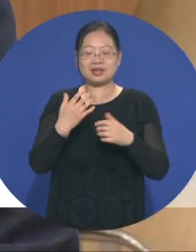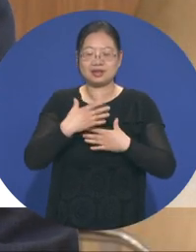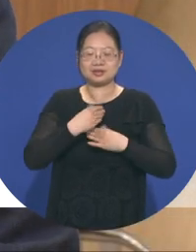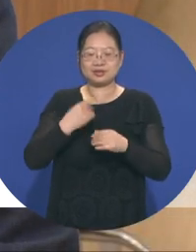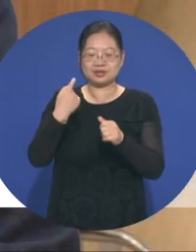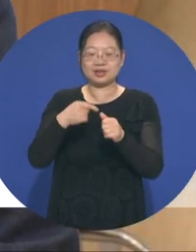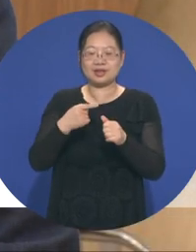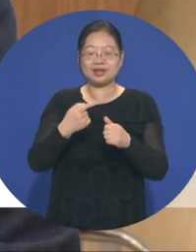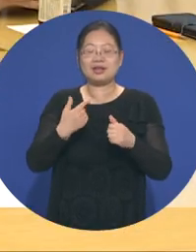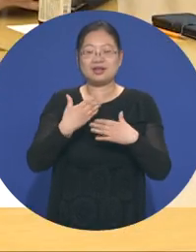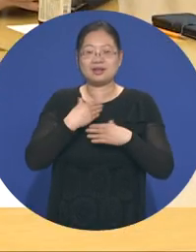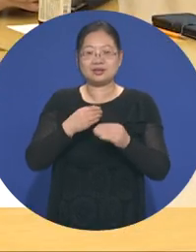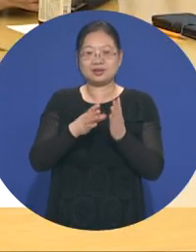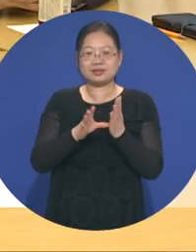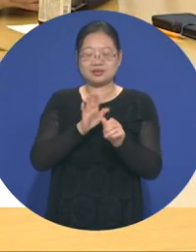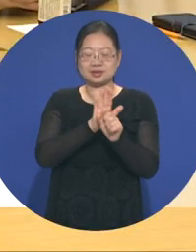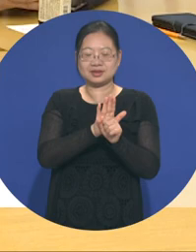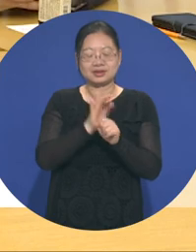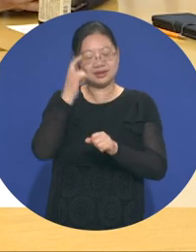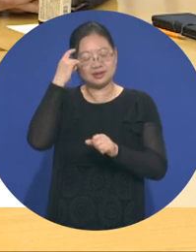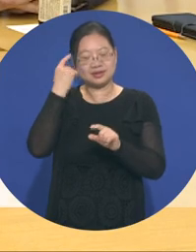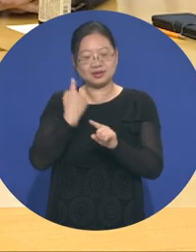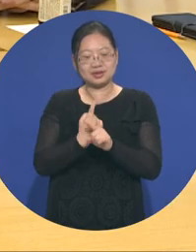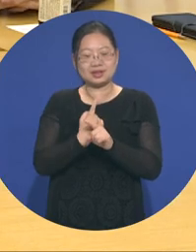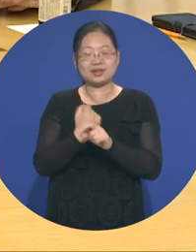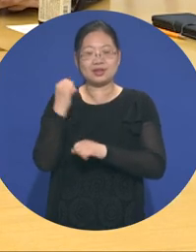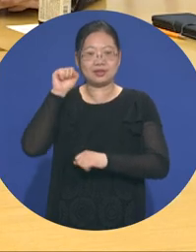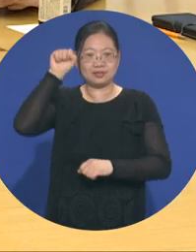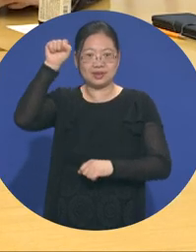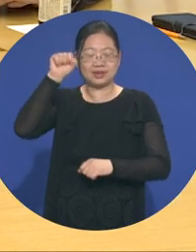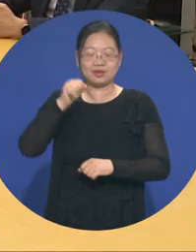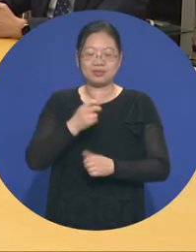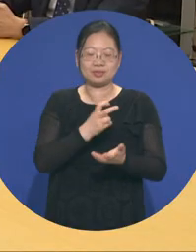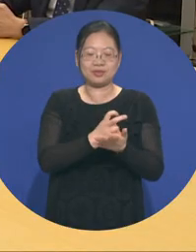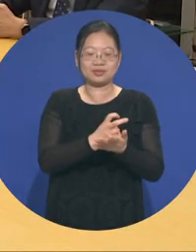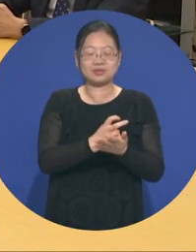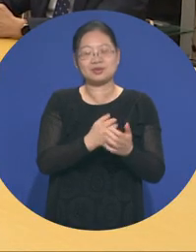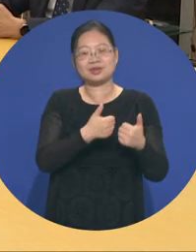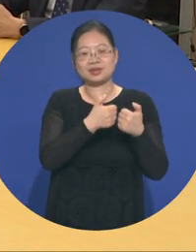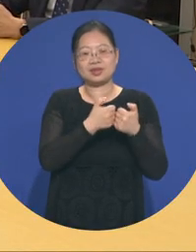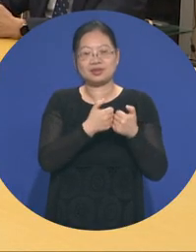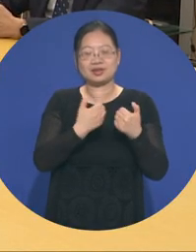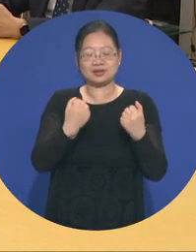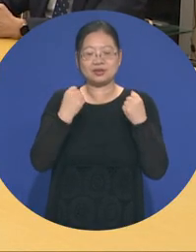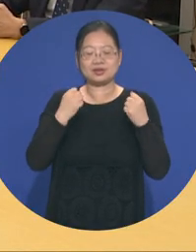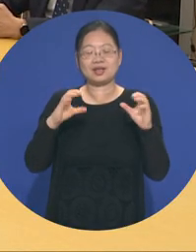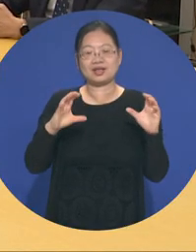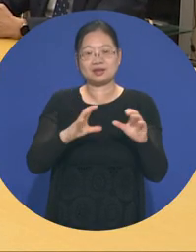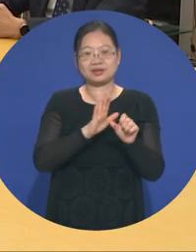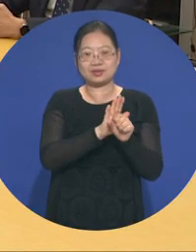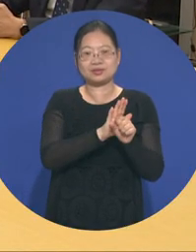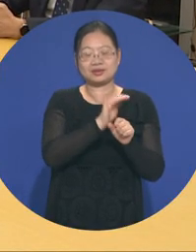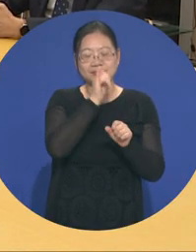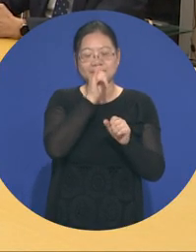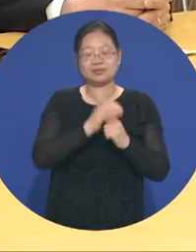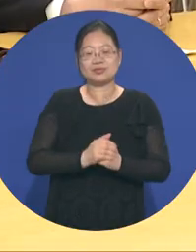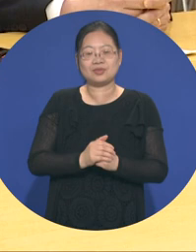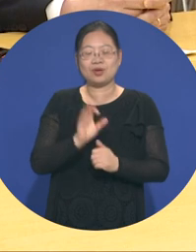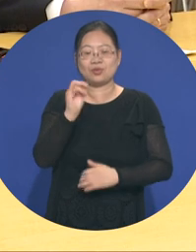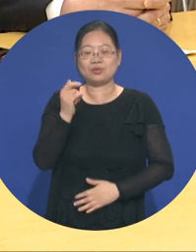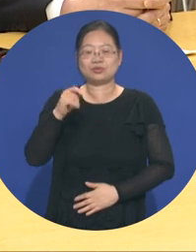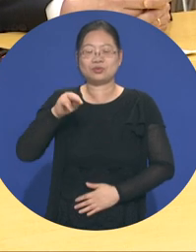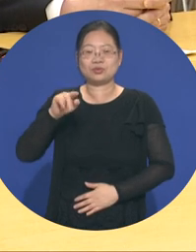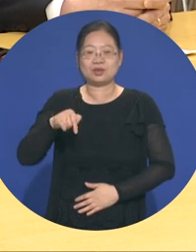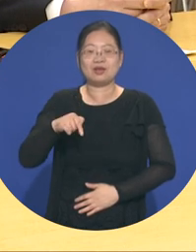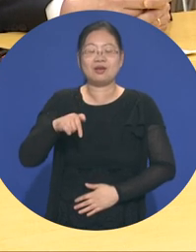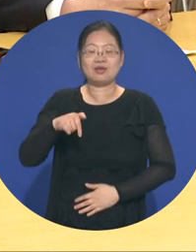개선 안전교육 안정 장구 지원 인식 개선과 캠페인 법률상담 등 영향 을 위협